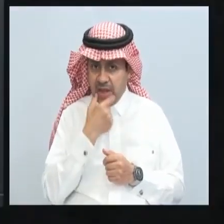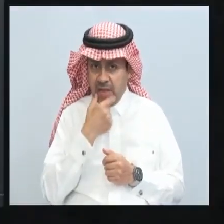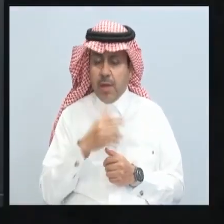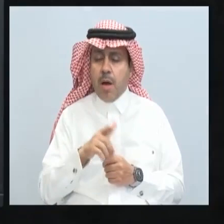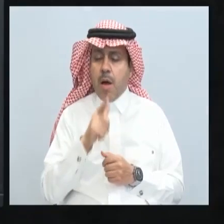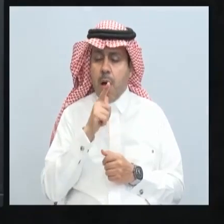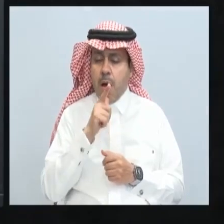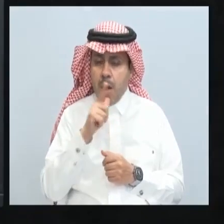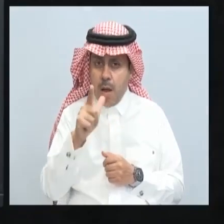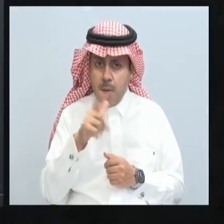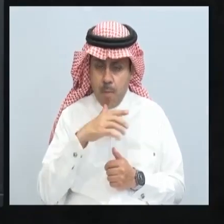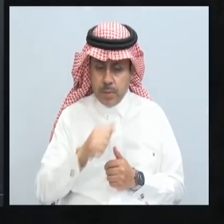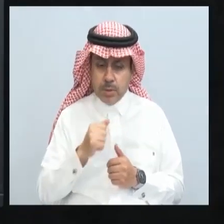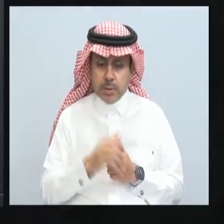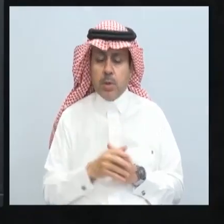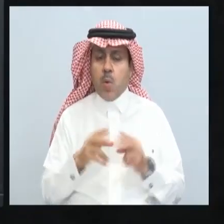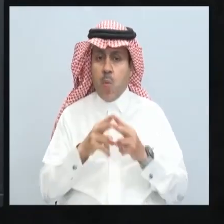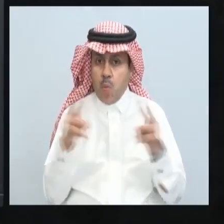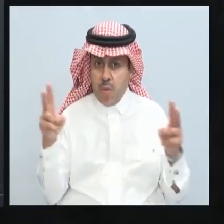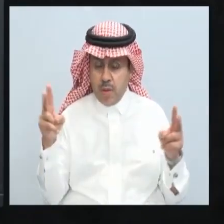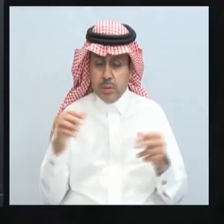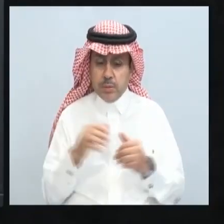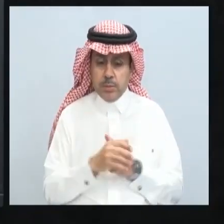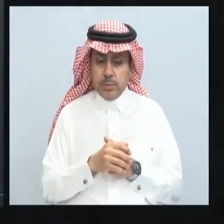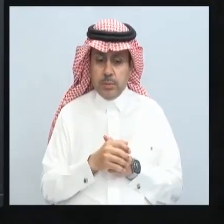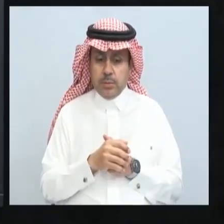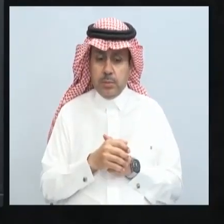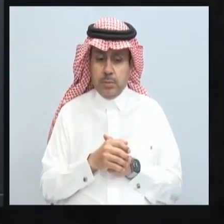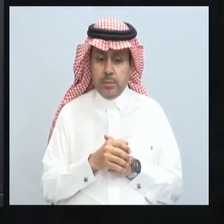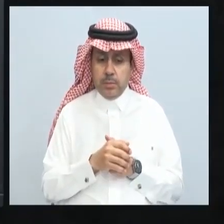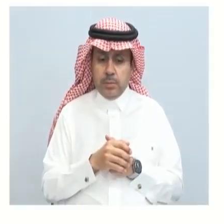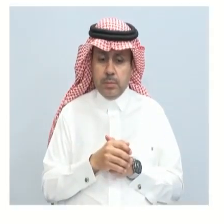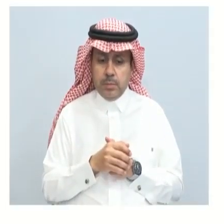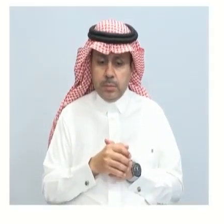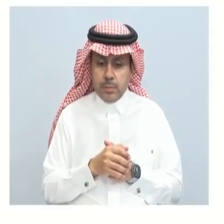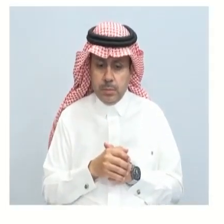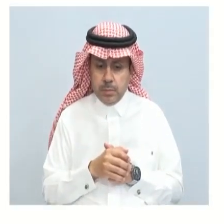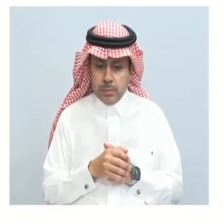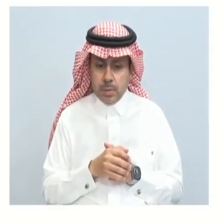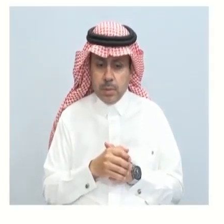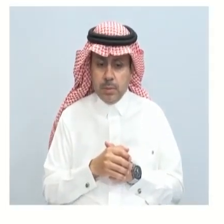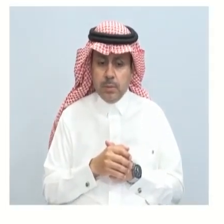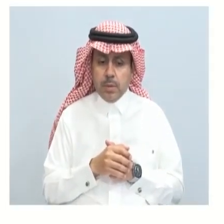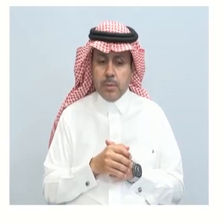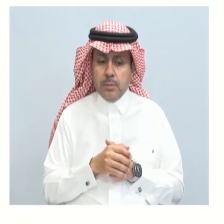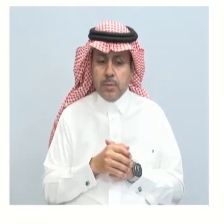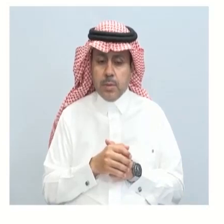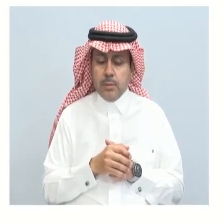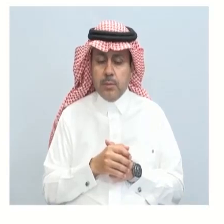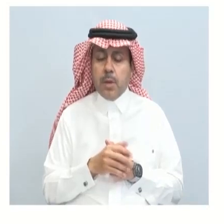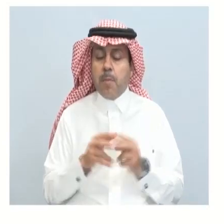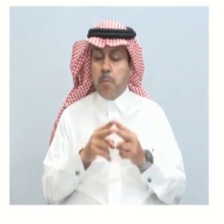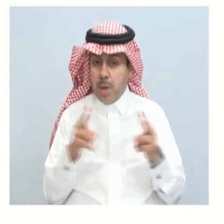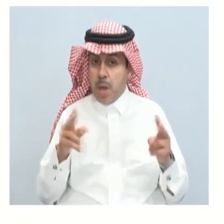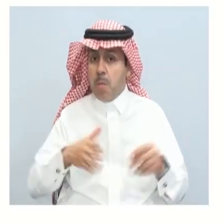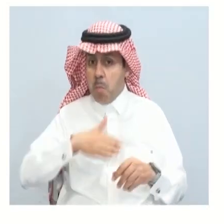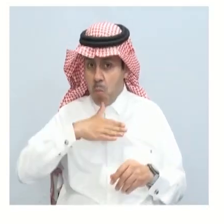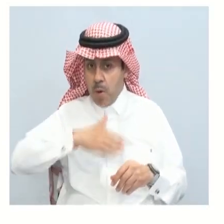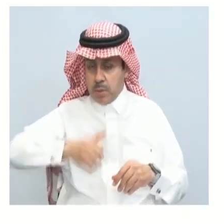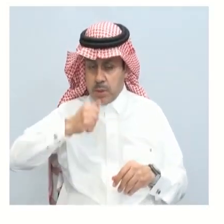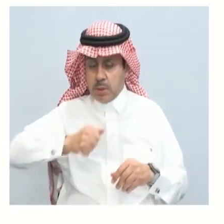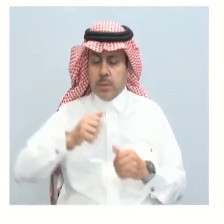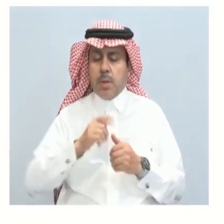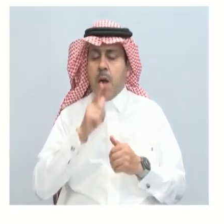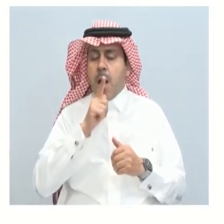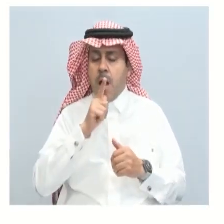شارحه وموضحه ومبينه لما اجمل في كتاب الله عز وجل باقي المحرمات بينها النبي صلى